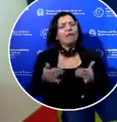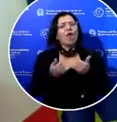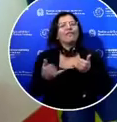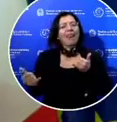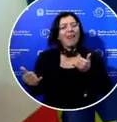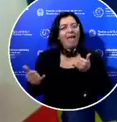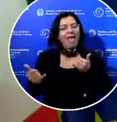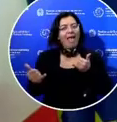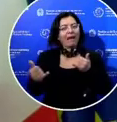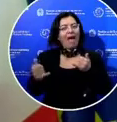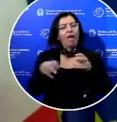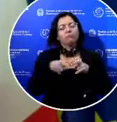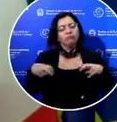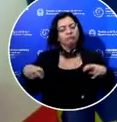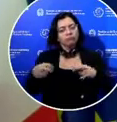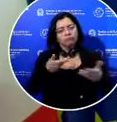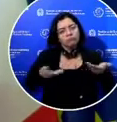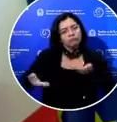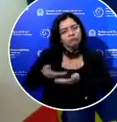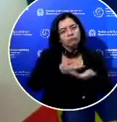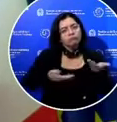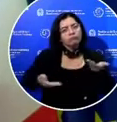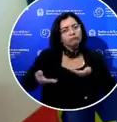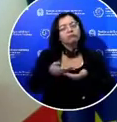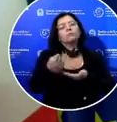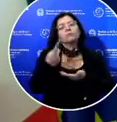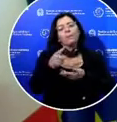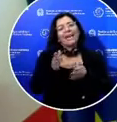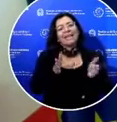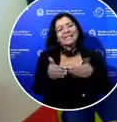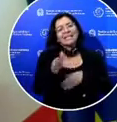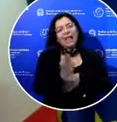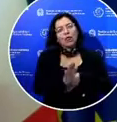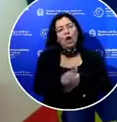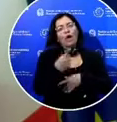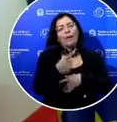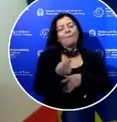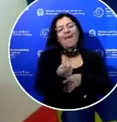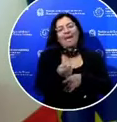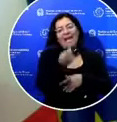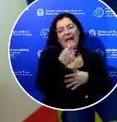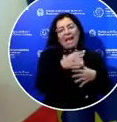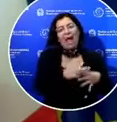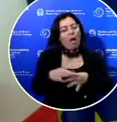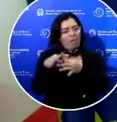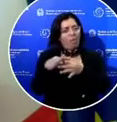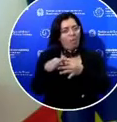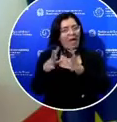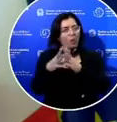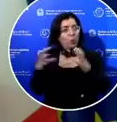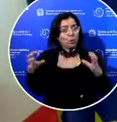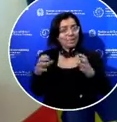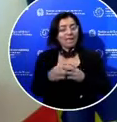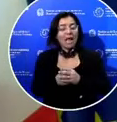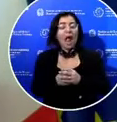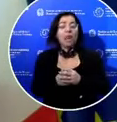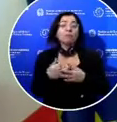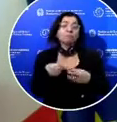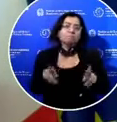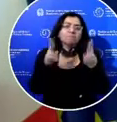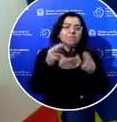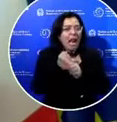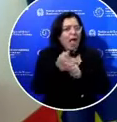supportare l'amministrazione nella redazione del piano di settore per la filiera della canapa industriale. Io auspico che i lavori possano proseguire in